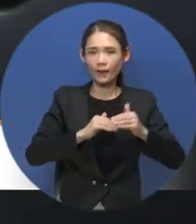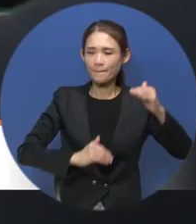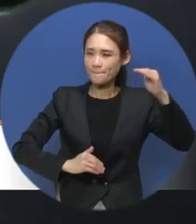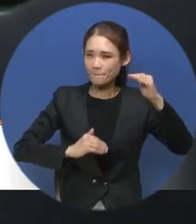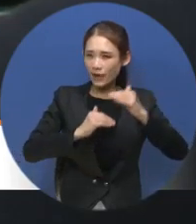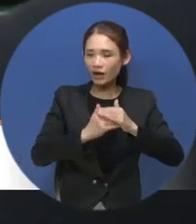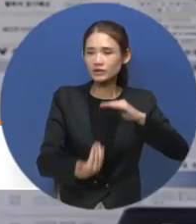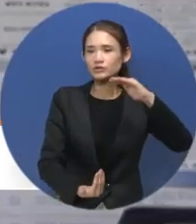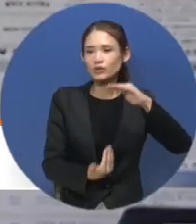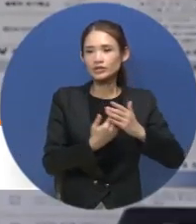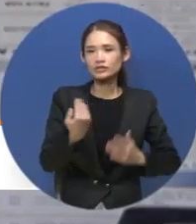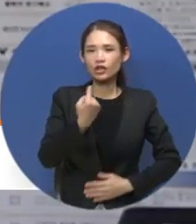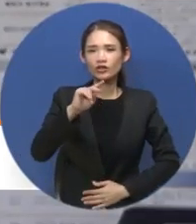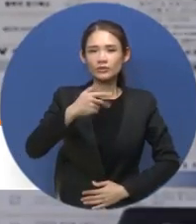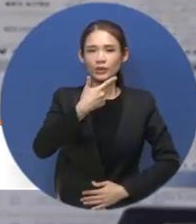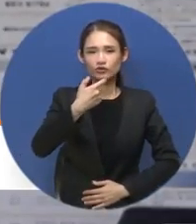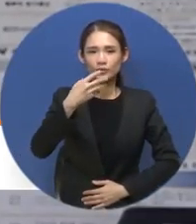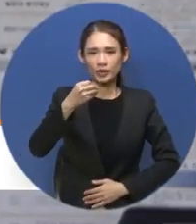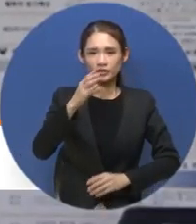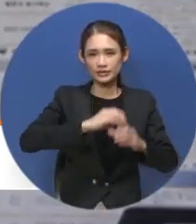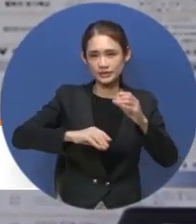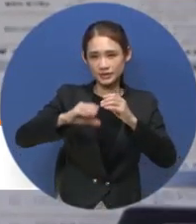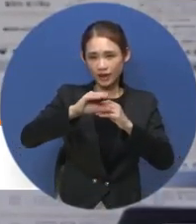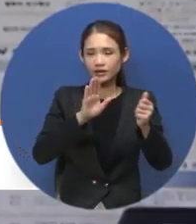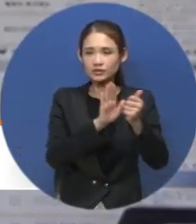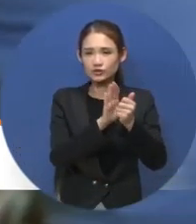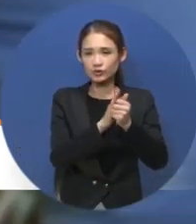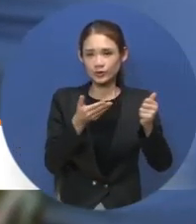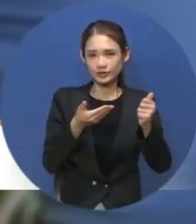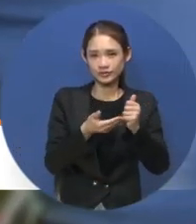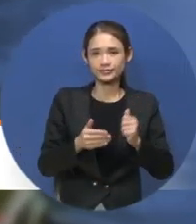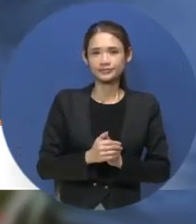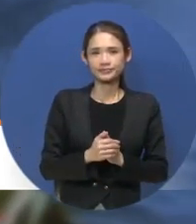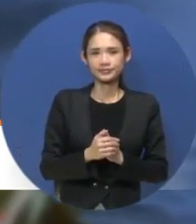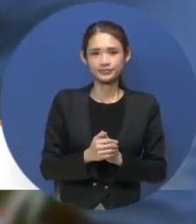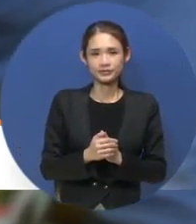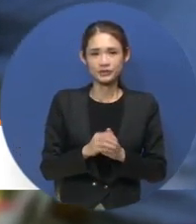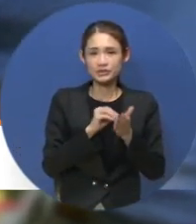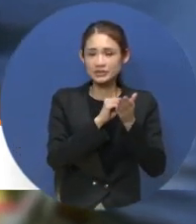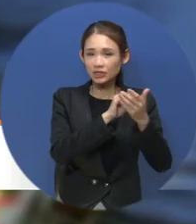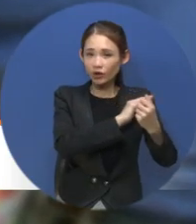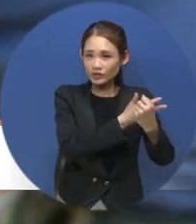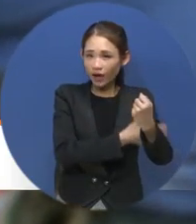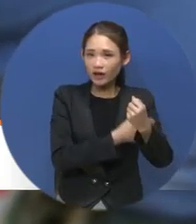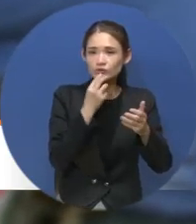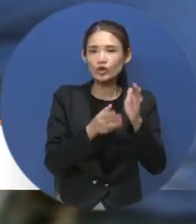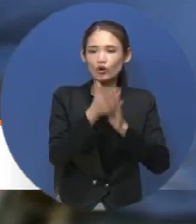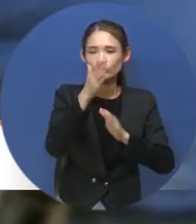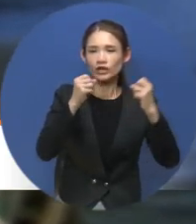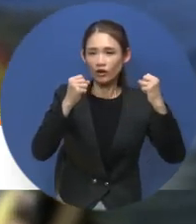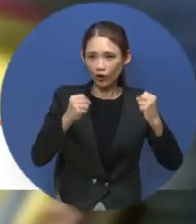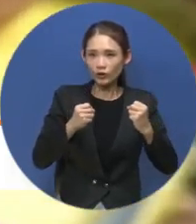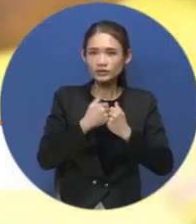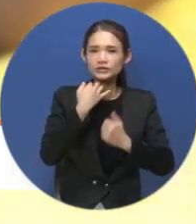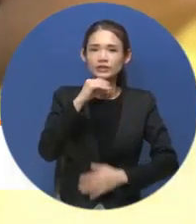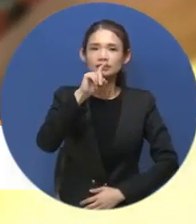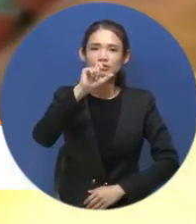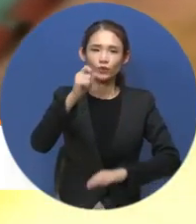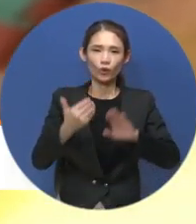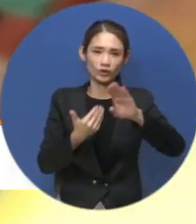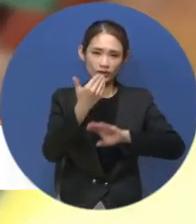돕기 위한 제도입니다. 참여자가 3년간 매월 일정 금액을 저축하면 서울시가 매월 15만 원을